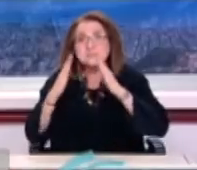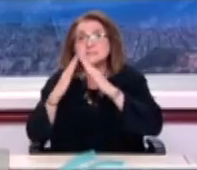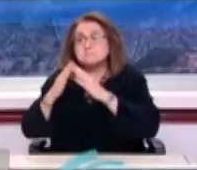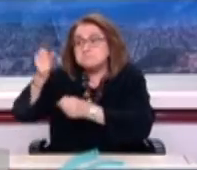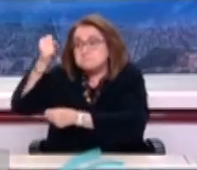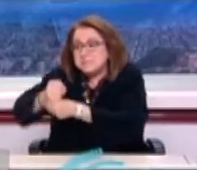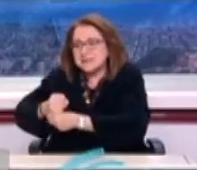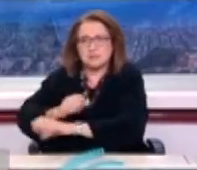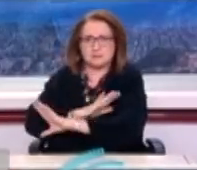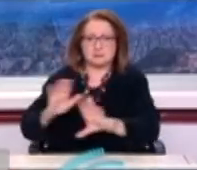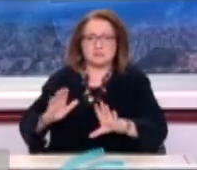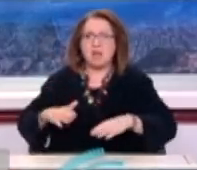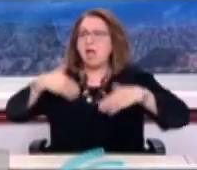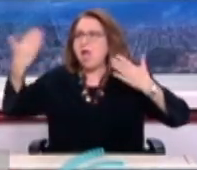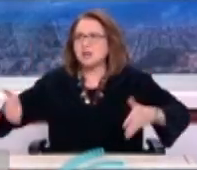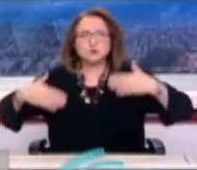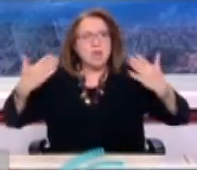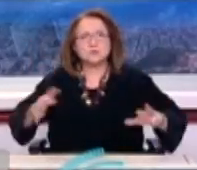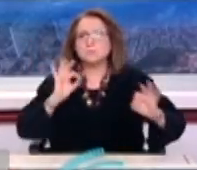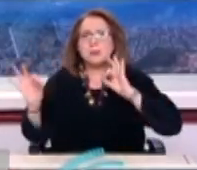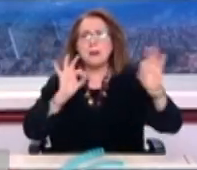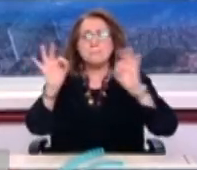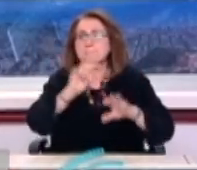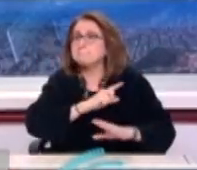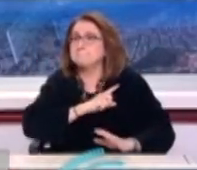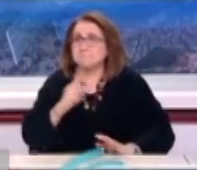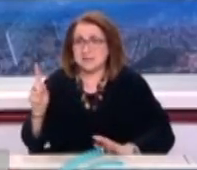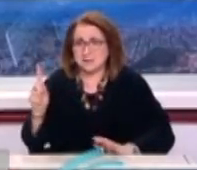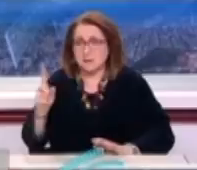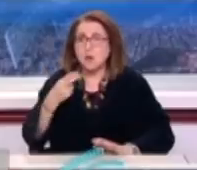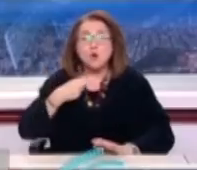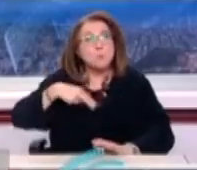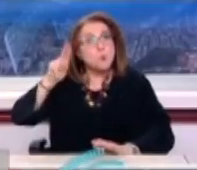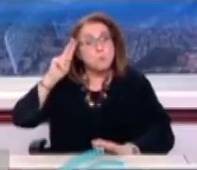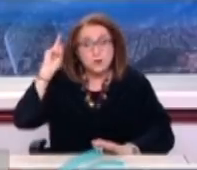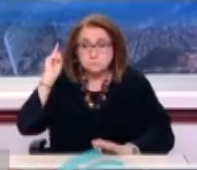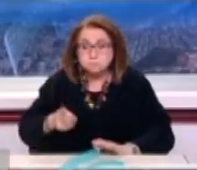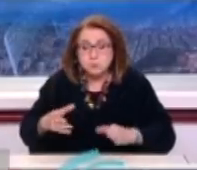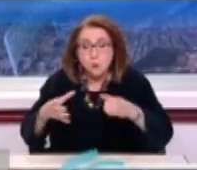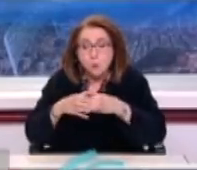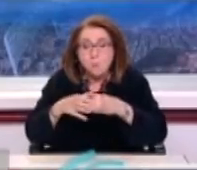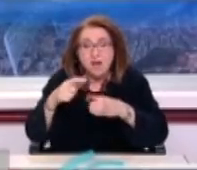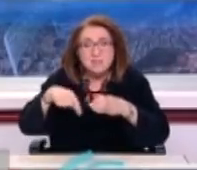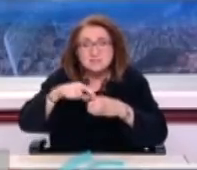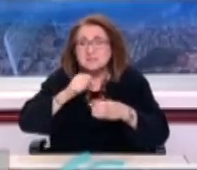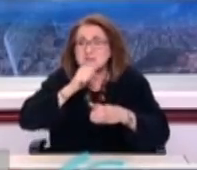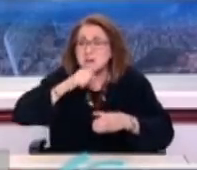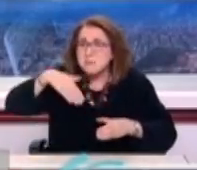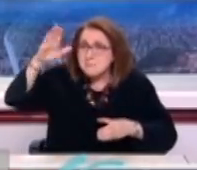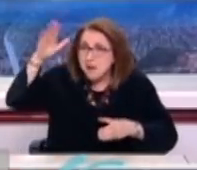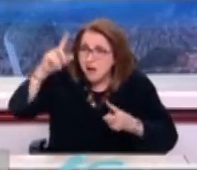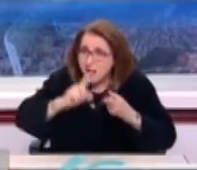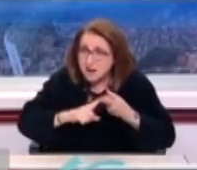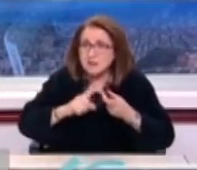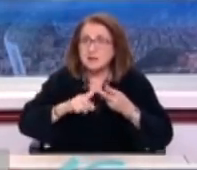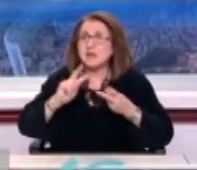ο ιός στους συνανθρώπους μας. Και ιδιαίτερα σε αυτούς που ανήκουν σε ευπαθείς ομάδες, οι οποίοι κινδυνεύουν περισσότερο, οι ηλικιωμένοι και